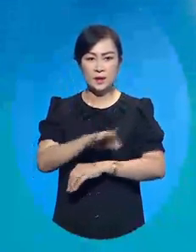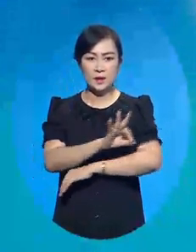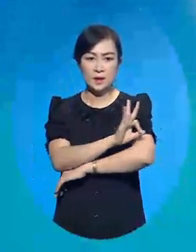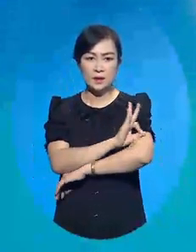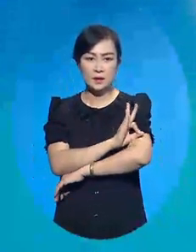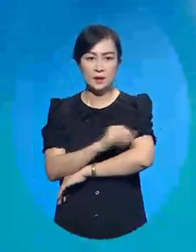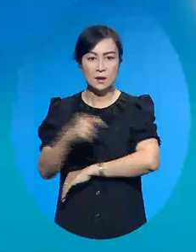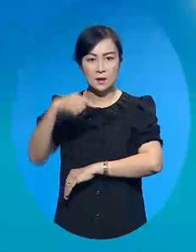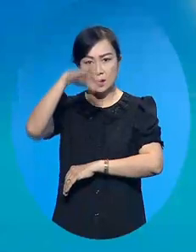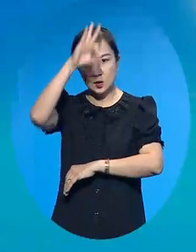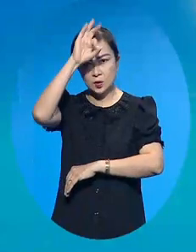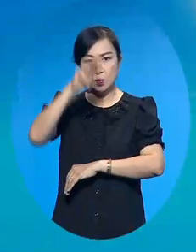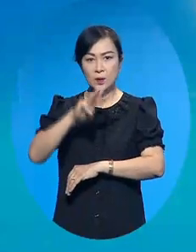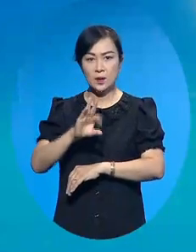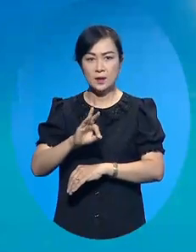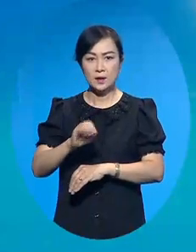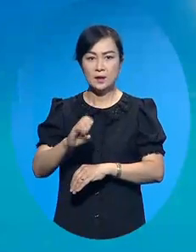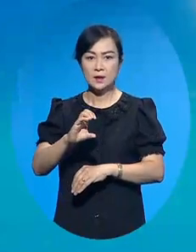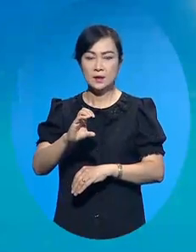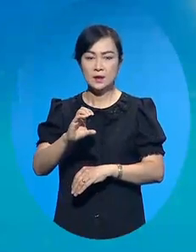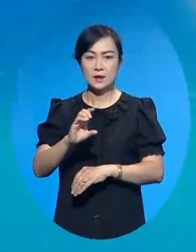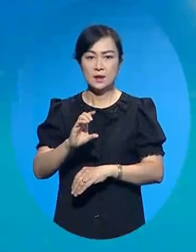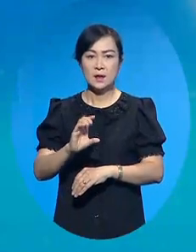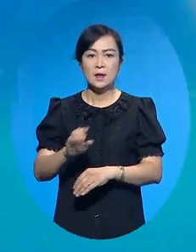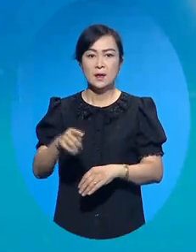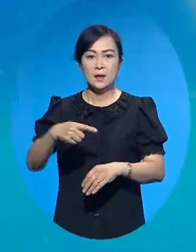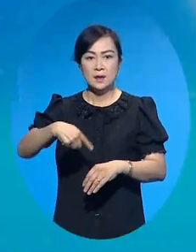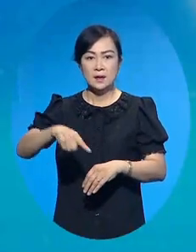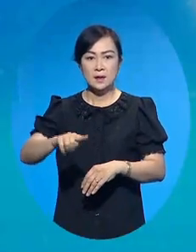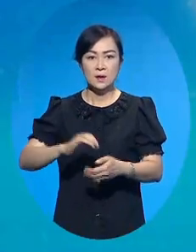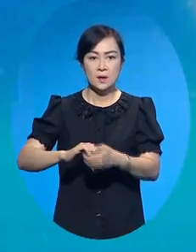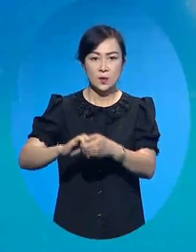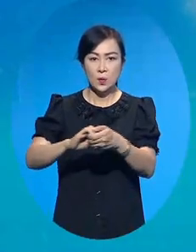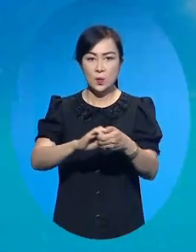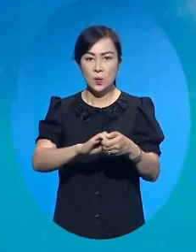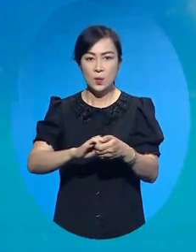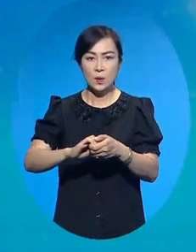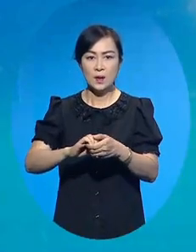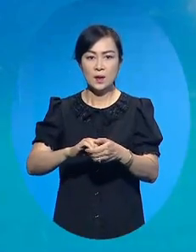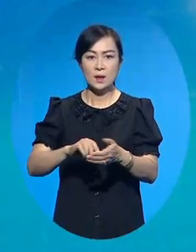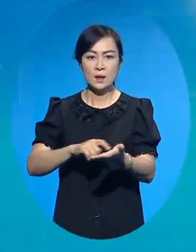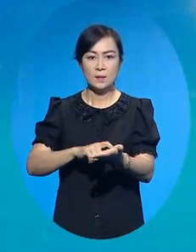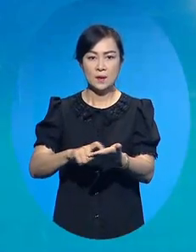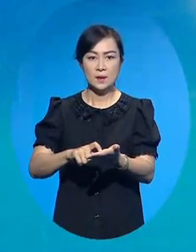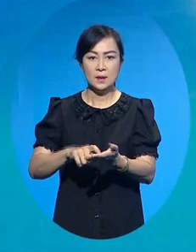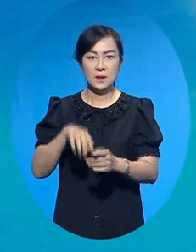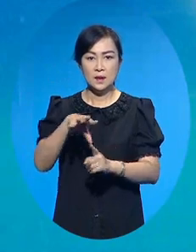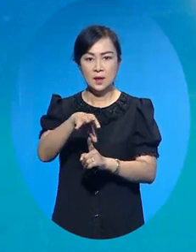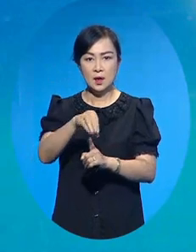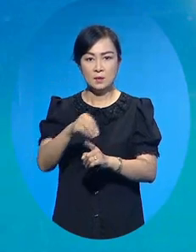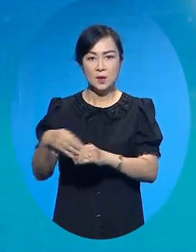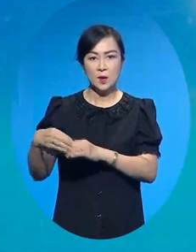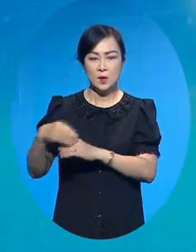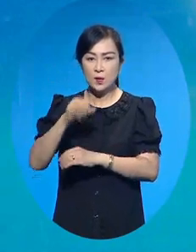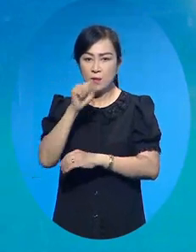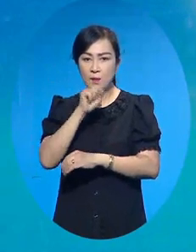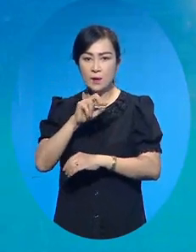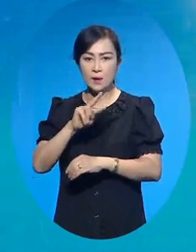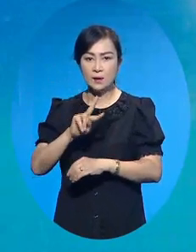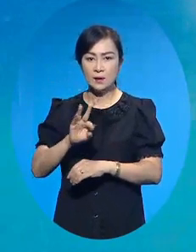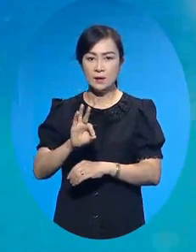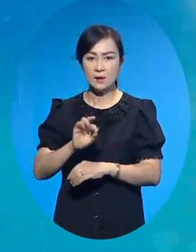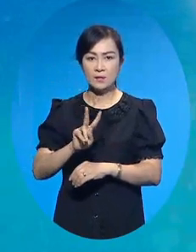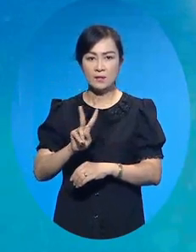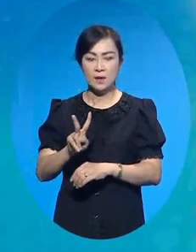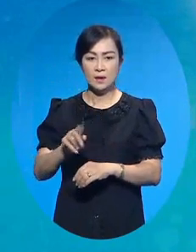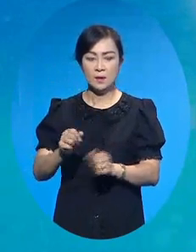đoàn đã đến thủ đô Washington DC bắt đầu chuyến công tác hữu nghị chính thức tại Hợp Chủng Quốc Hoa Kỳ. Thông tin từ nhóm phóng viên HTV